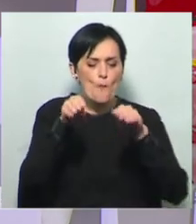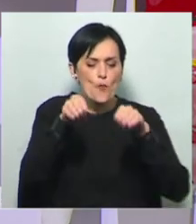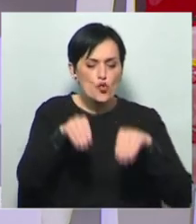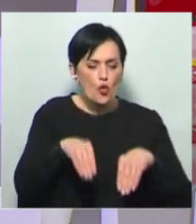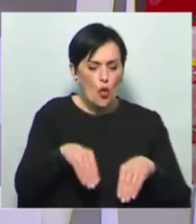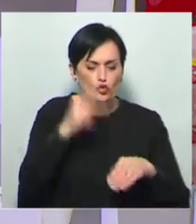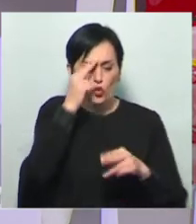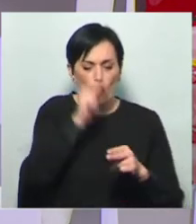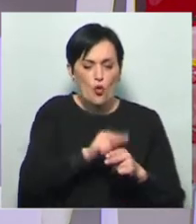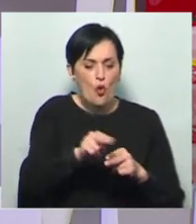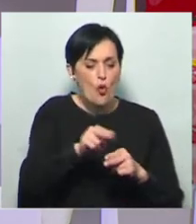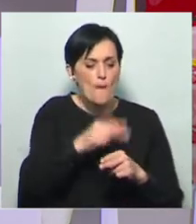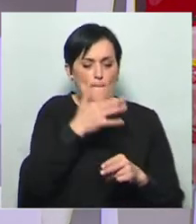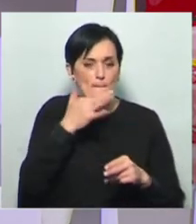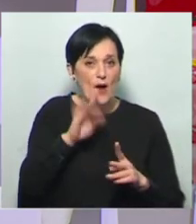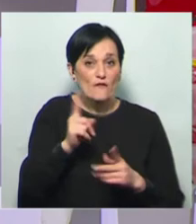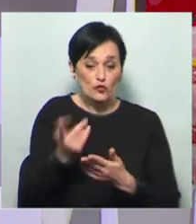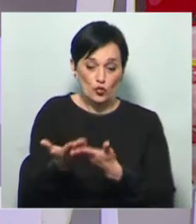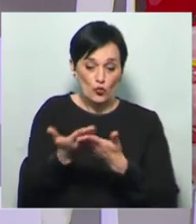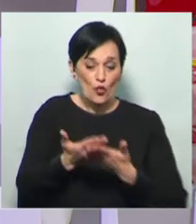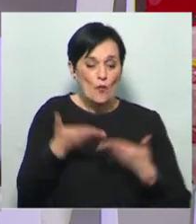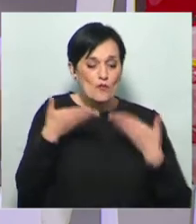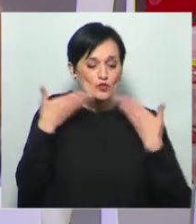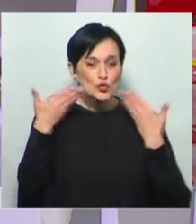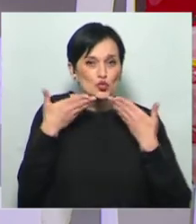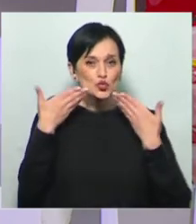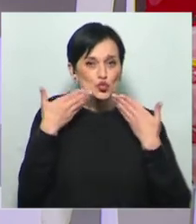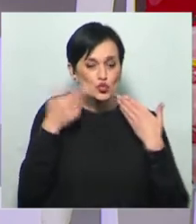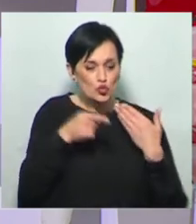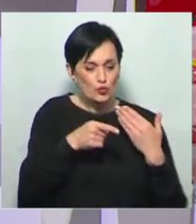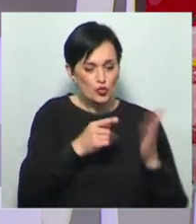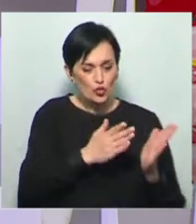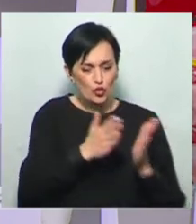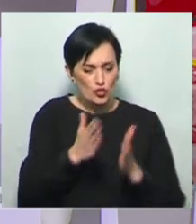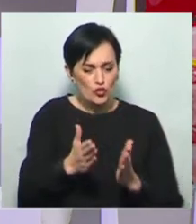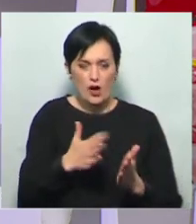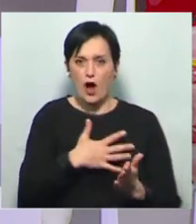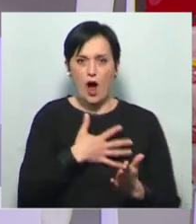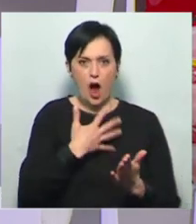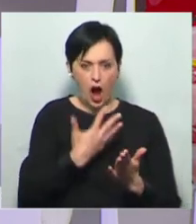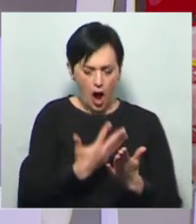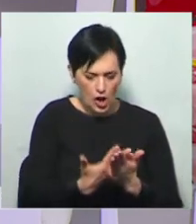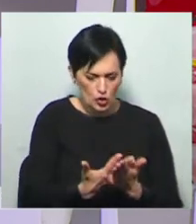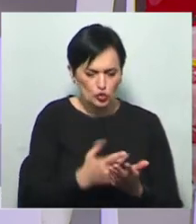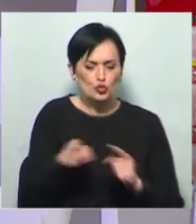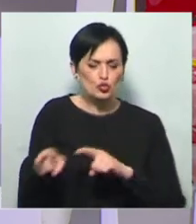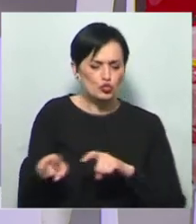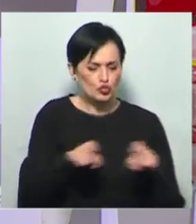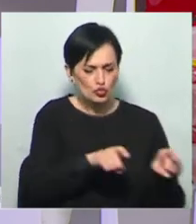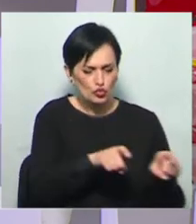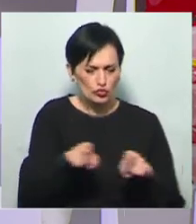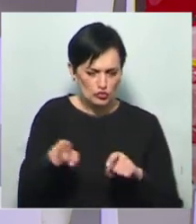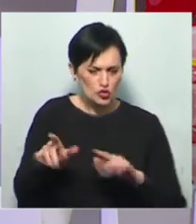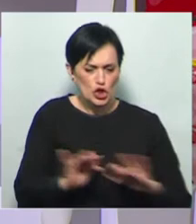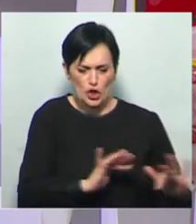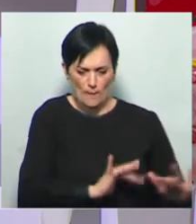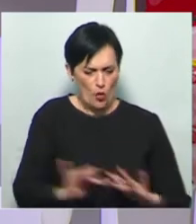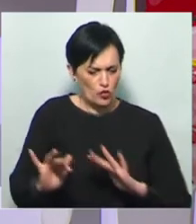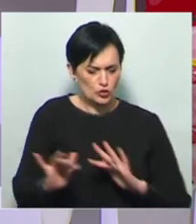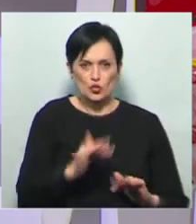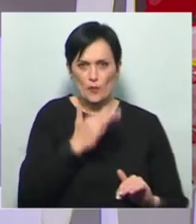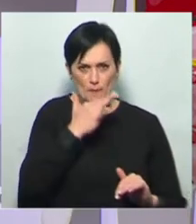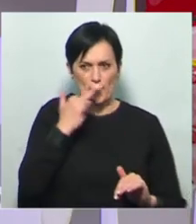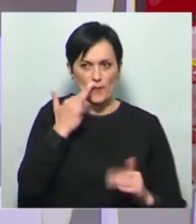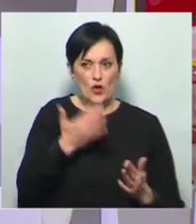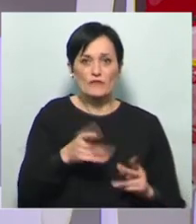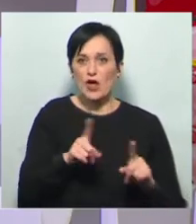მაგრამ რაც გვაქვს მოწოდებული, აქ არის სუბუკ პაციენტებში, რომელსაც სუბუკად გადააქვს, აქტიურია, მობილურია, იმოძრავებს ბევრი და